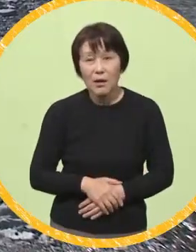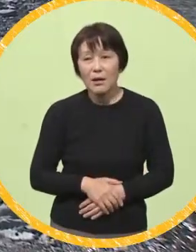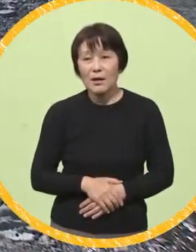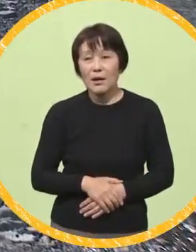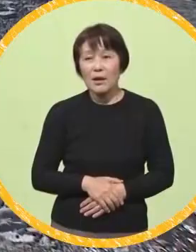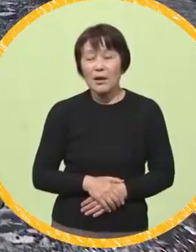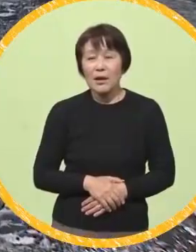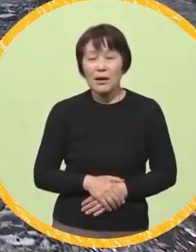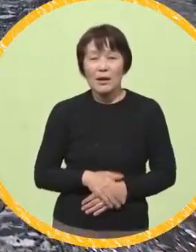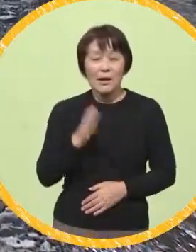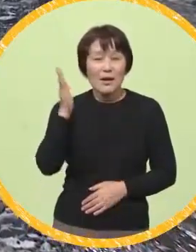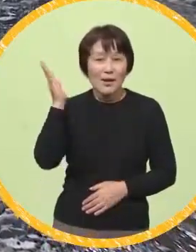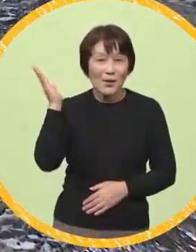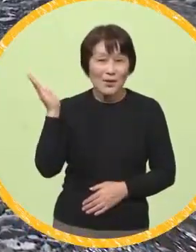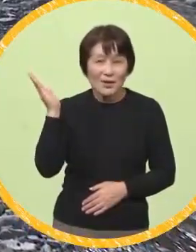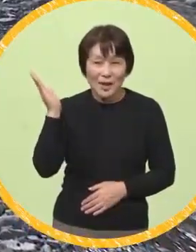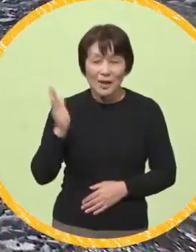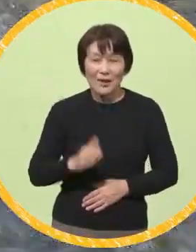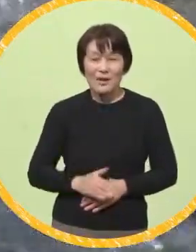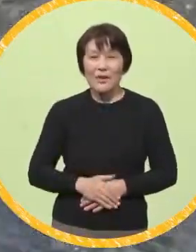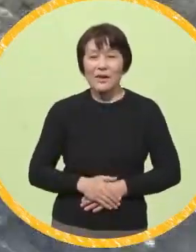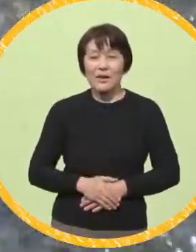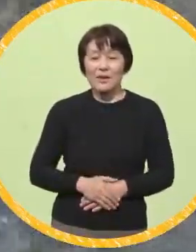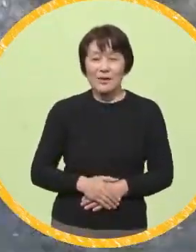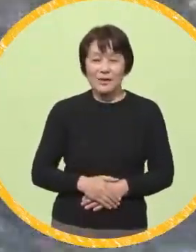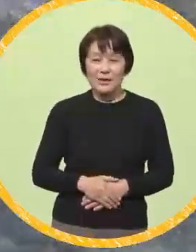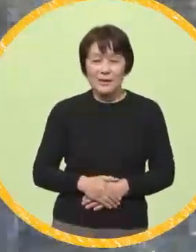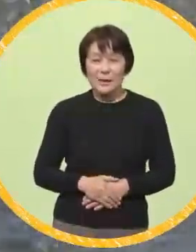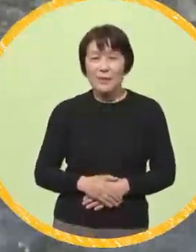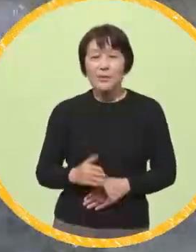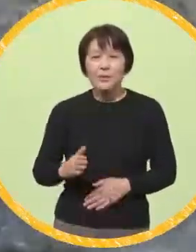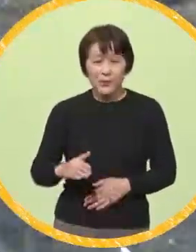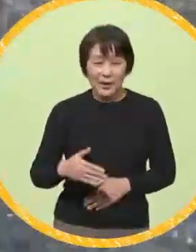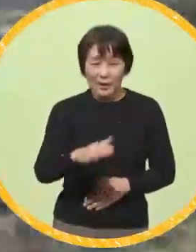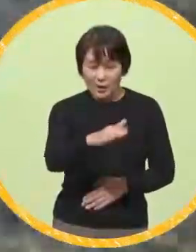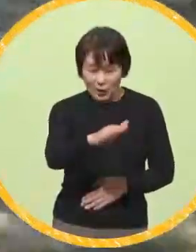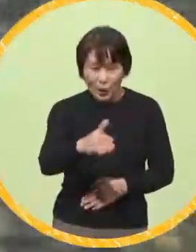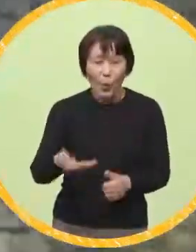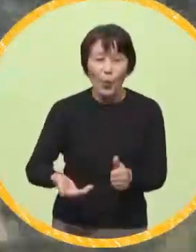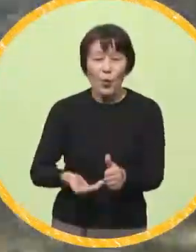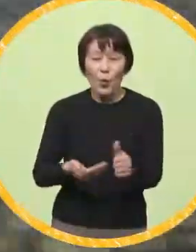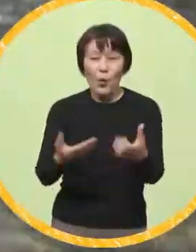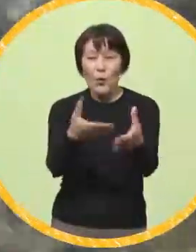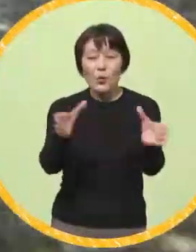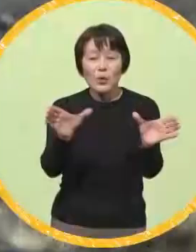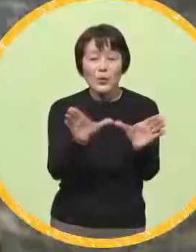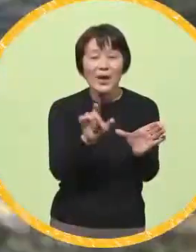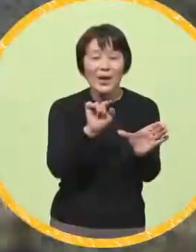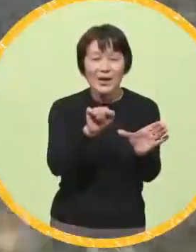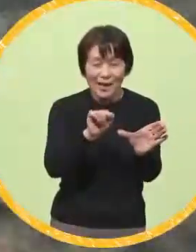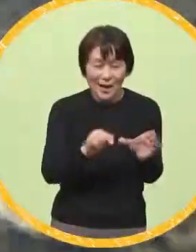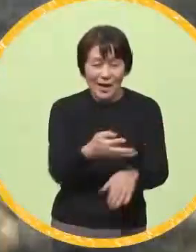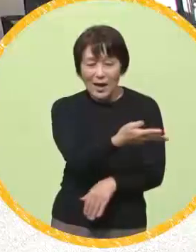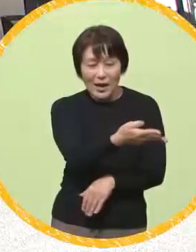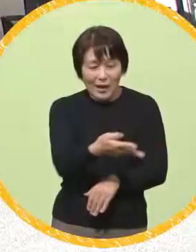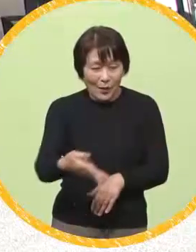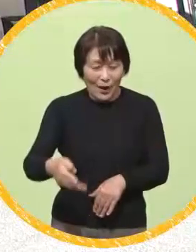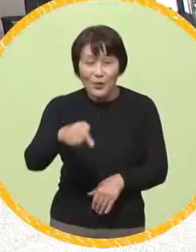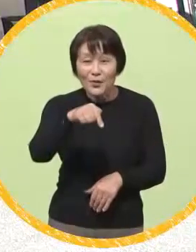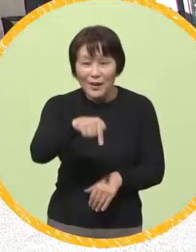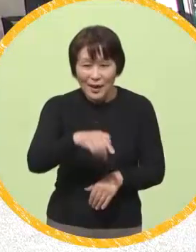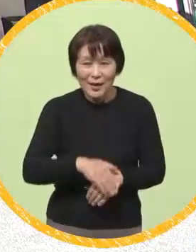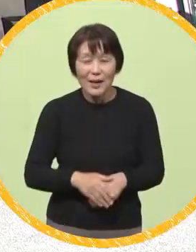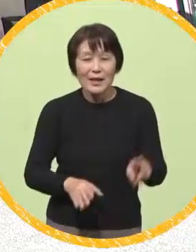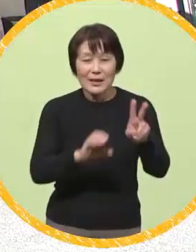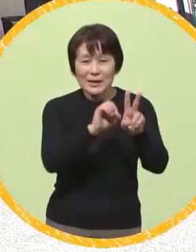松田町宿力地区にある宿力自然休養村の養魚組合が中津川の清流を生かして